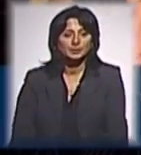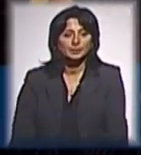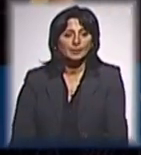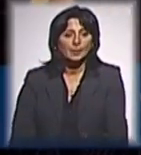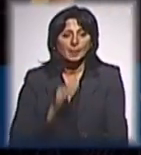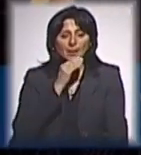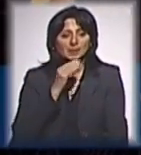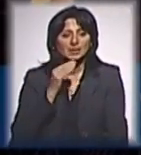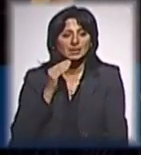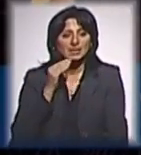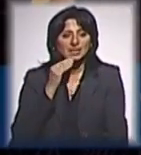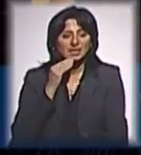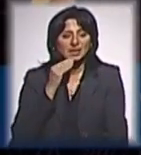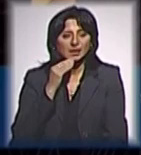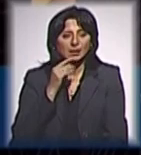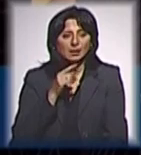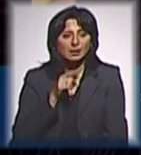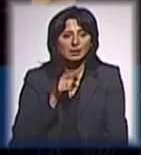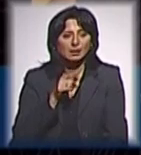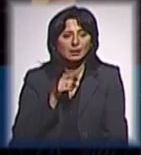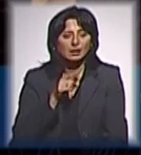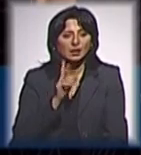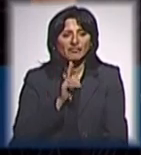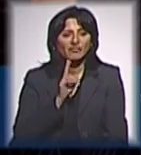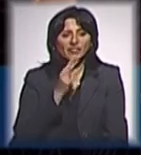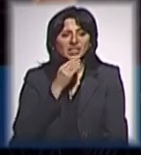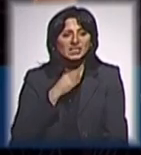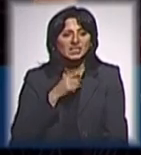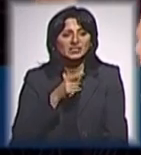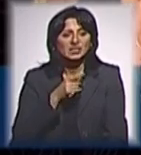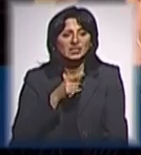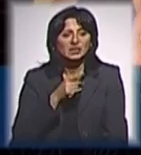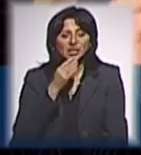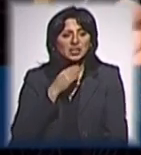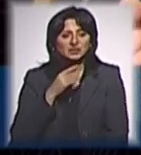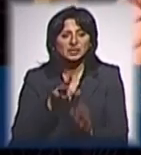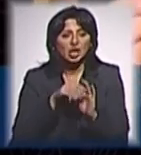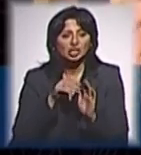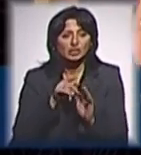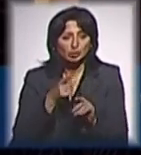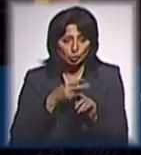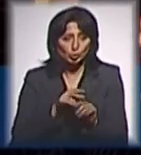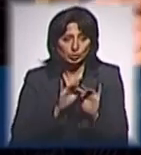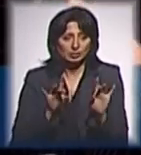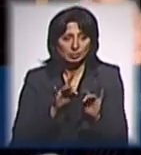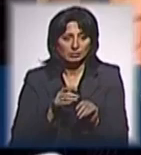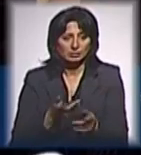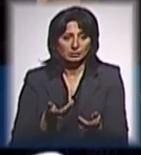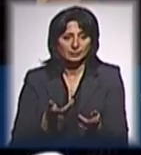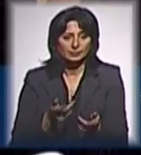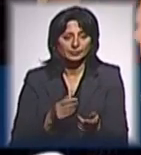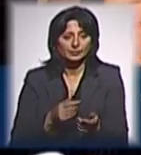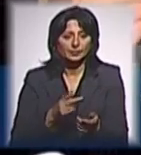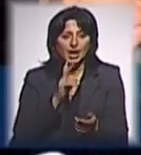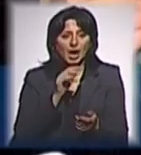რა ვიცი მსხეთელებს ერთი რამე ბატონო რისთვის იღებთ არჩევნებში მონაწილეობას ზუსტად რა ახალსთან